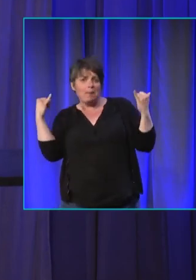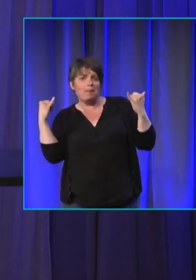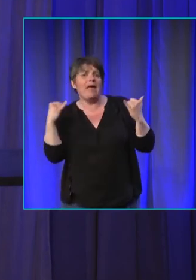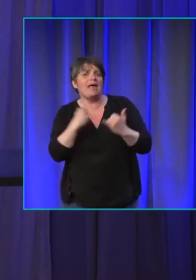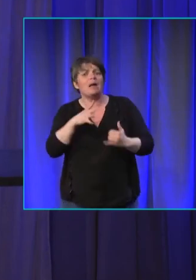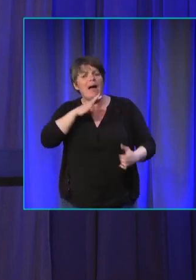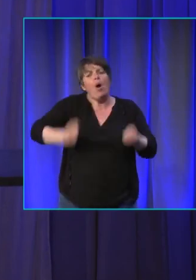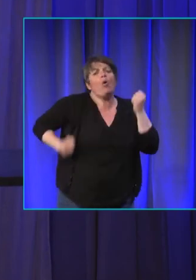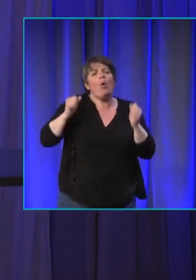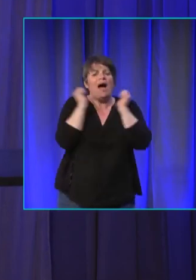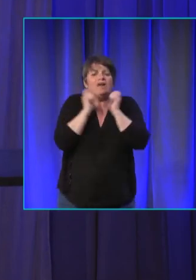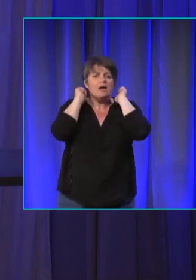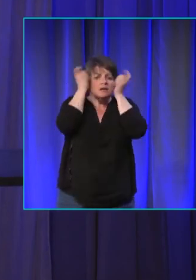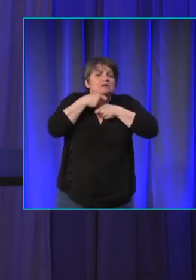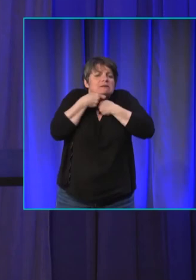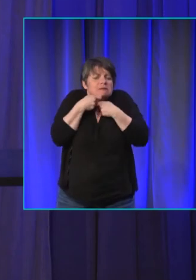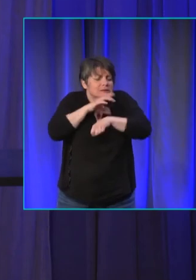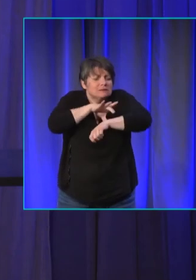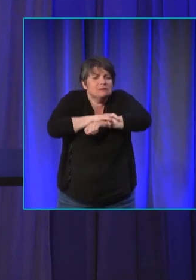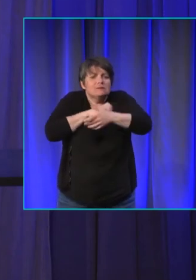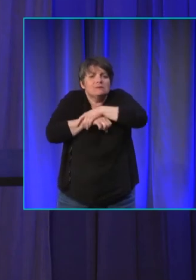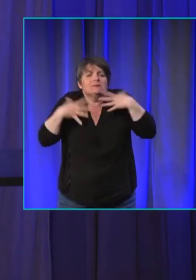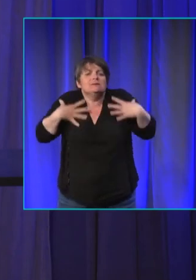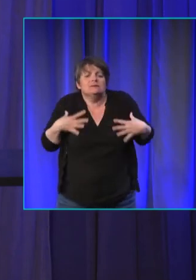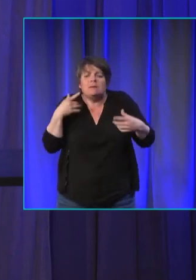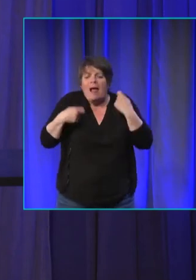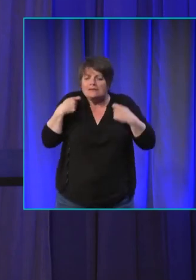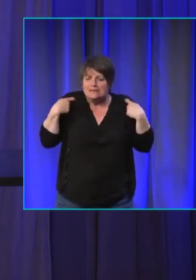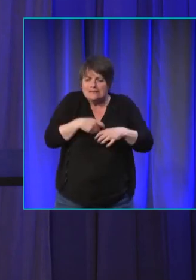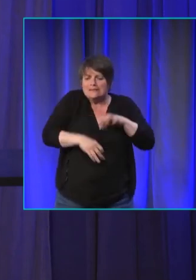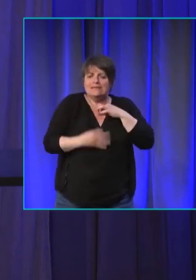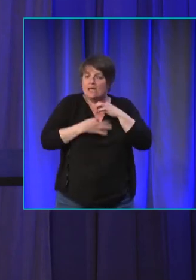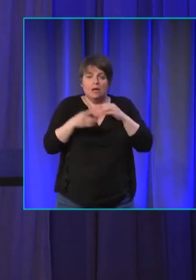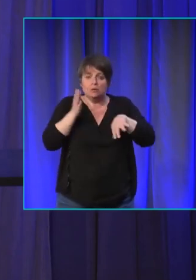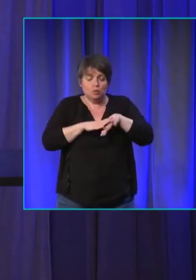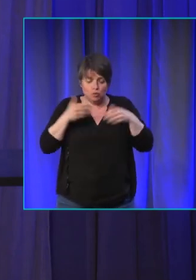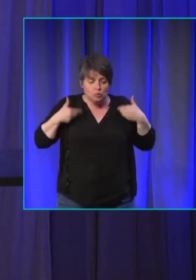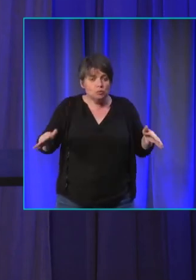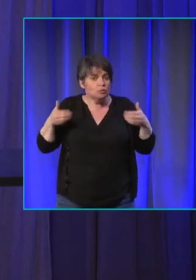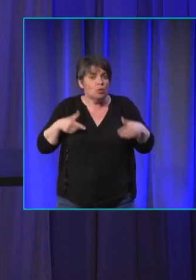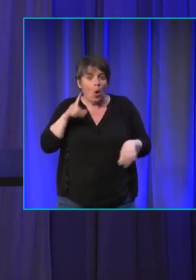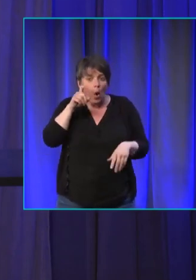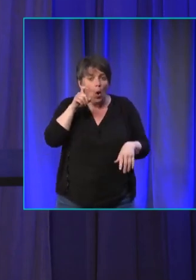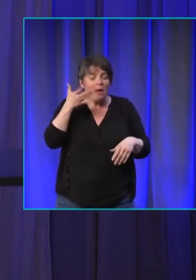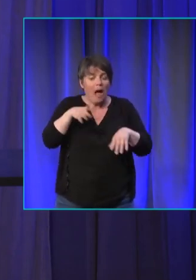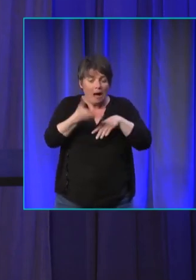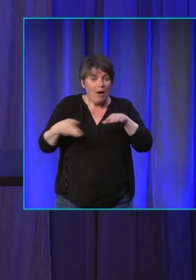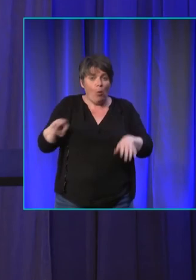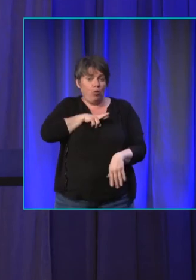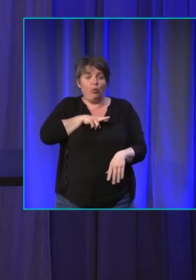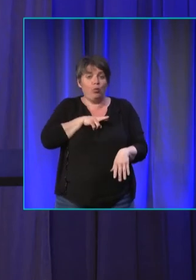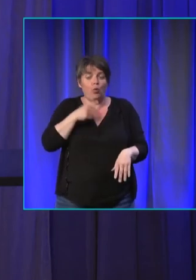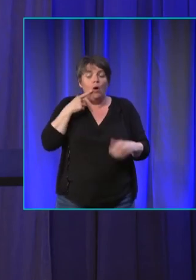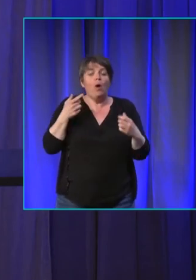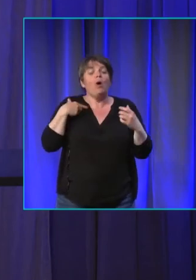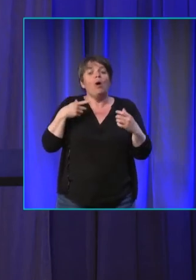des jogging avec un caouet. C'est faux. Vous perdez de l'eau. Vous perdez de l'eau que vous reprenez après. Donc vous ne perdez pas de